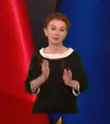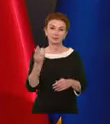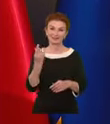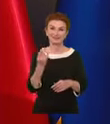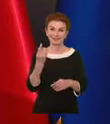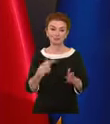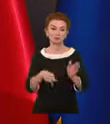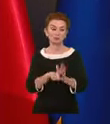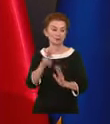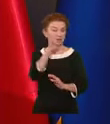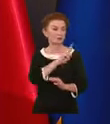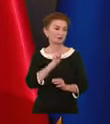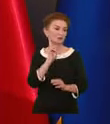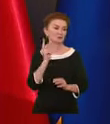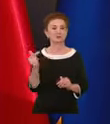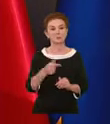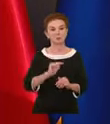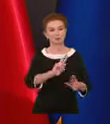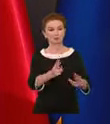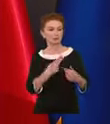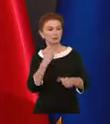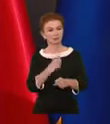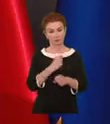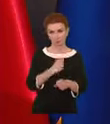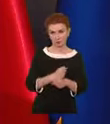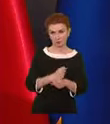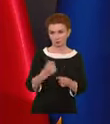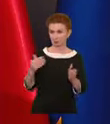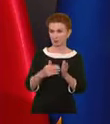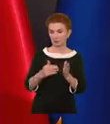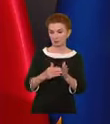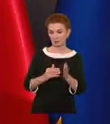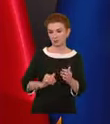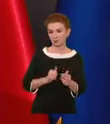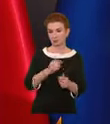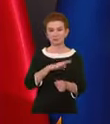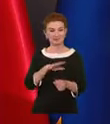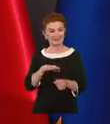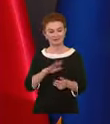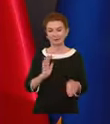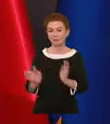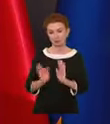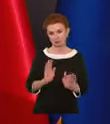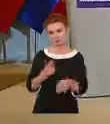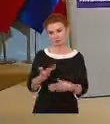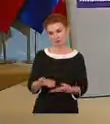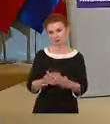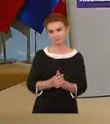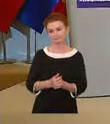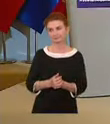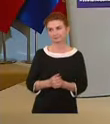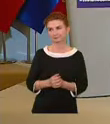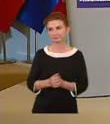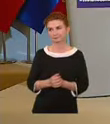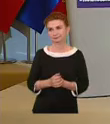muszą wrócić do pracy, a potrzebują, aby dzieci były zaopiekowane. Dziękuję